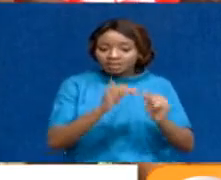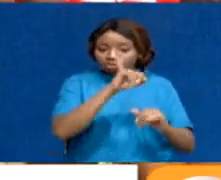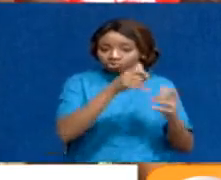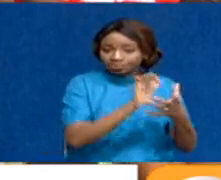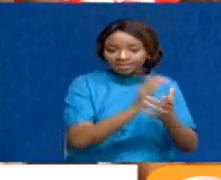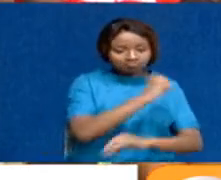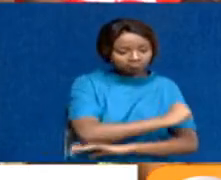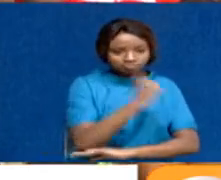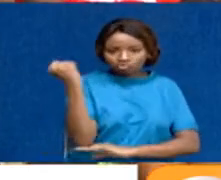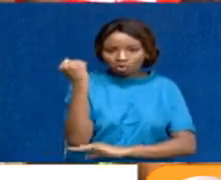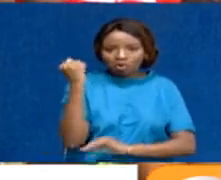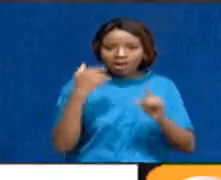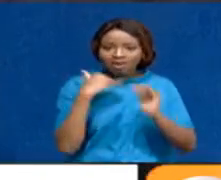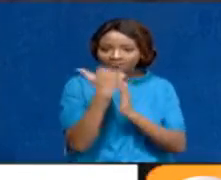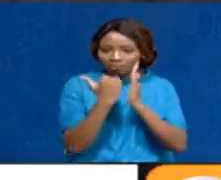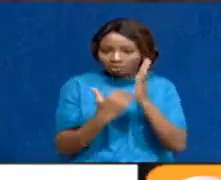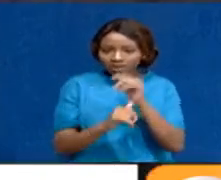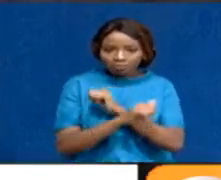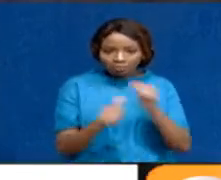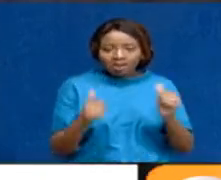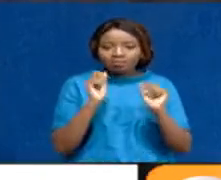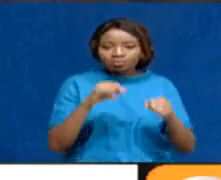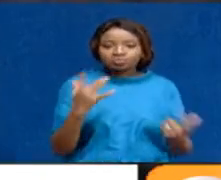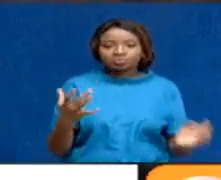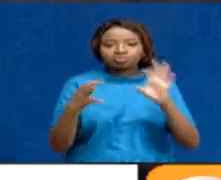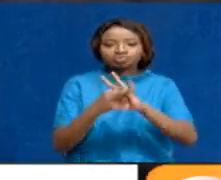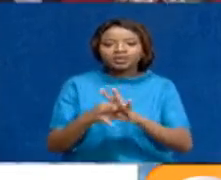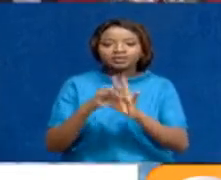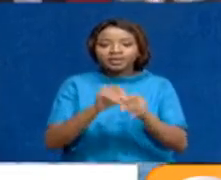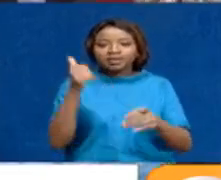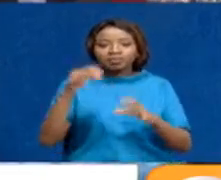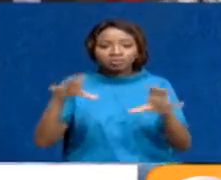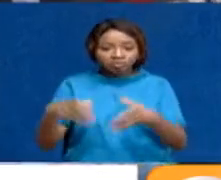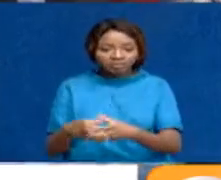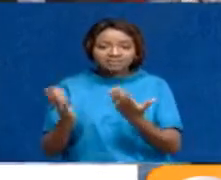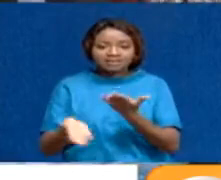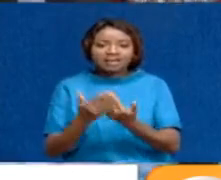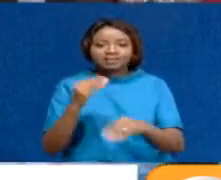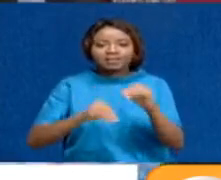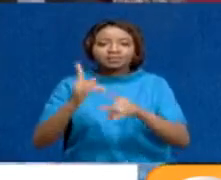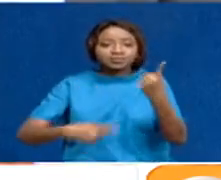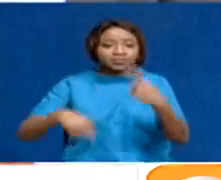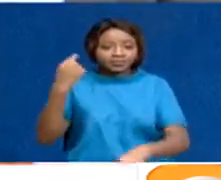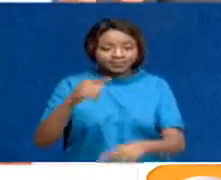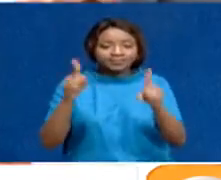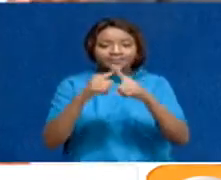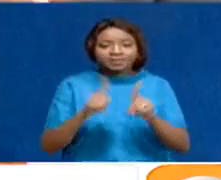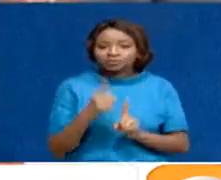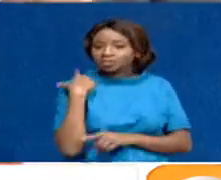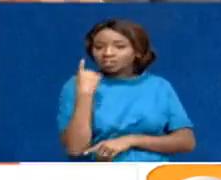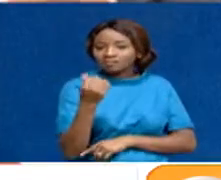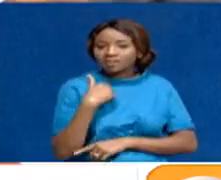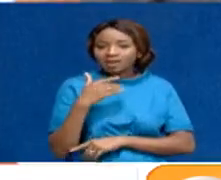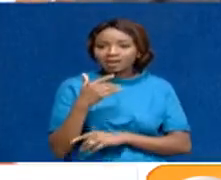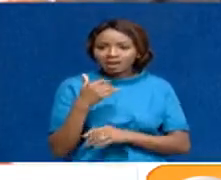mikakati imewekwa kuhakikisha kuwa itakuwa ndani ya muungano utakaoshinda uchaguzi mkuu. Mikutano hii inajiri siku mbili kabla ya mkutano wa Sagana